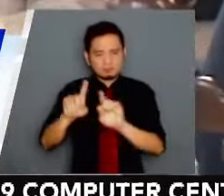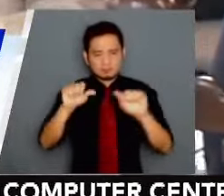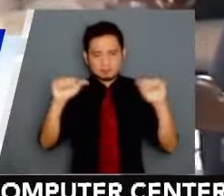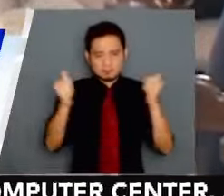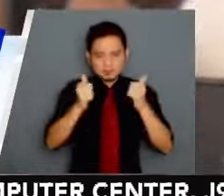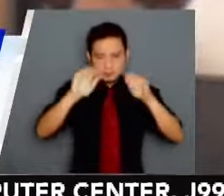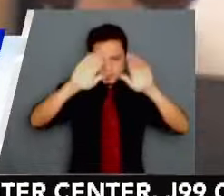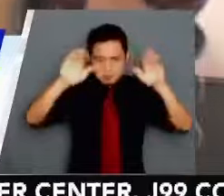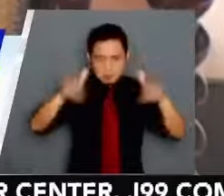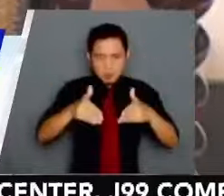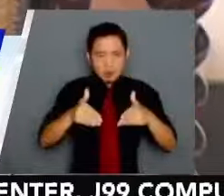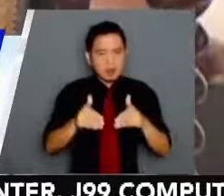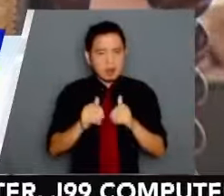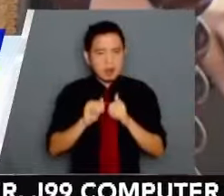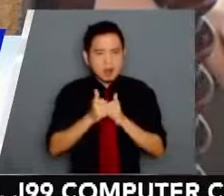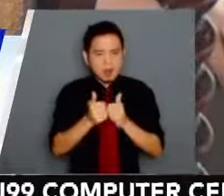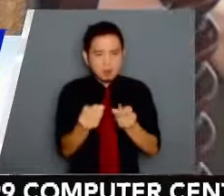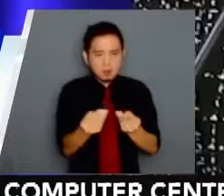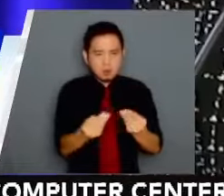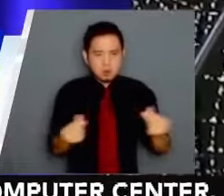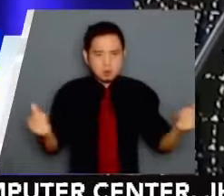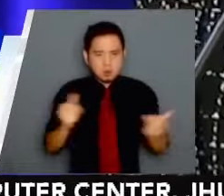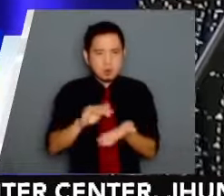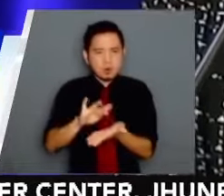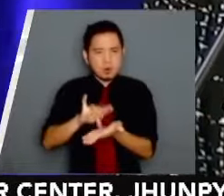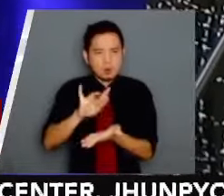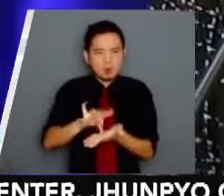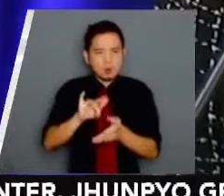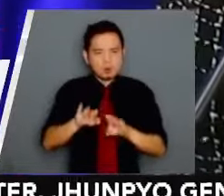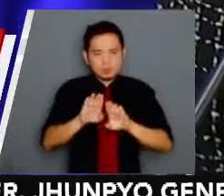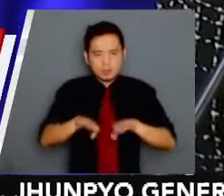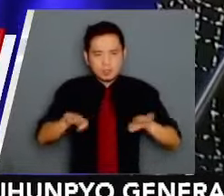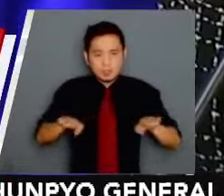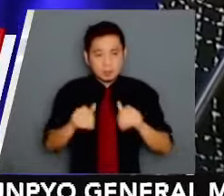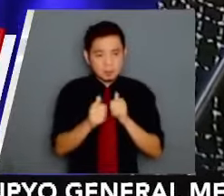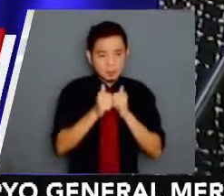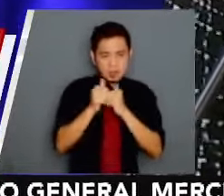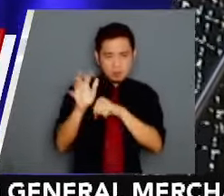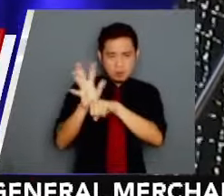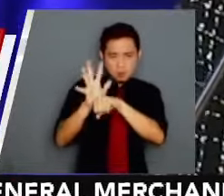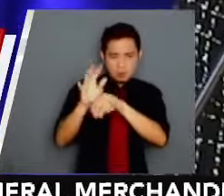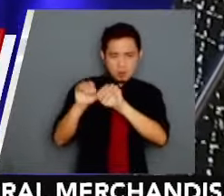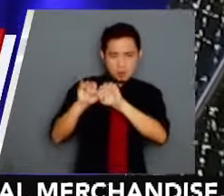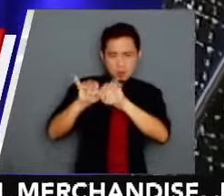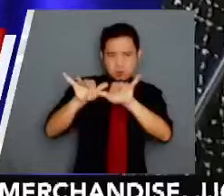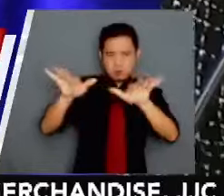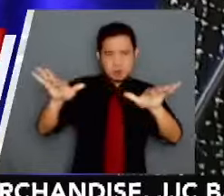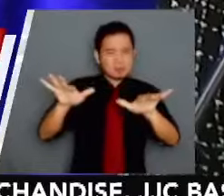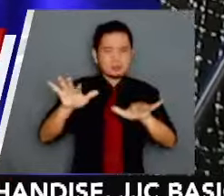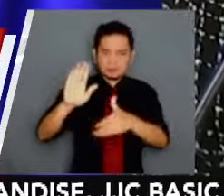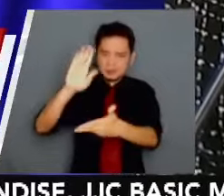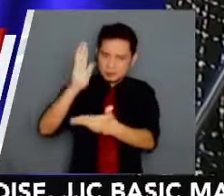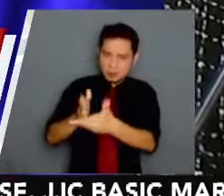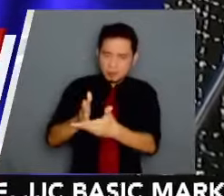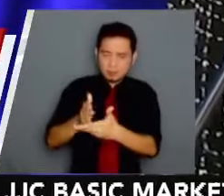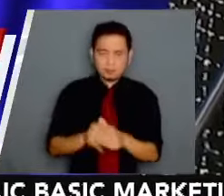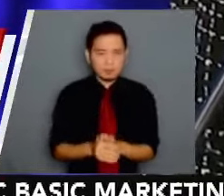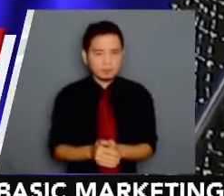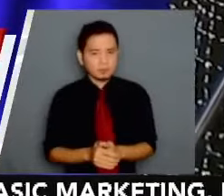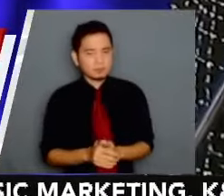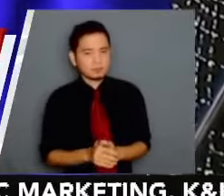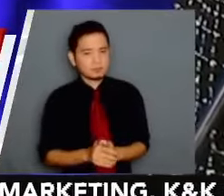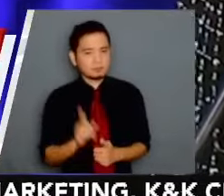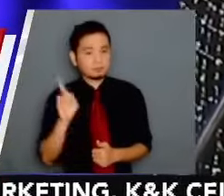child sexual abuse and exploitation materials This is the worst of all crimes dahil ito laban sa mga bata